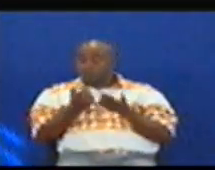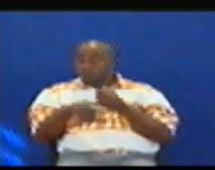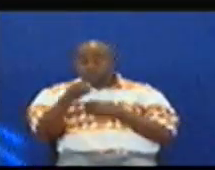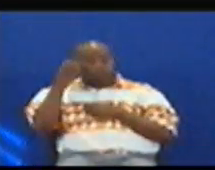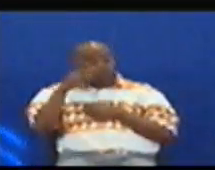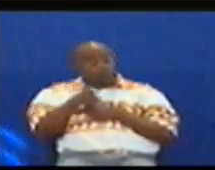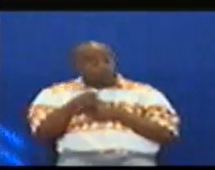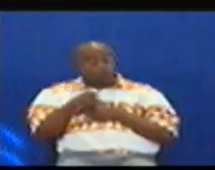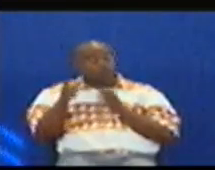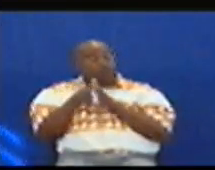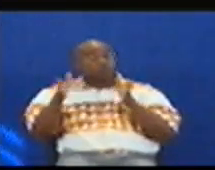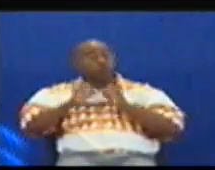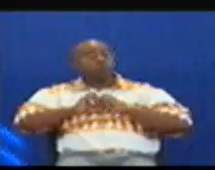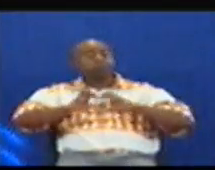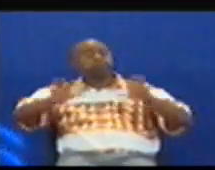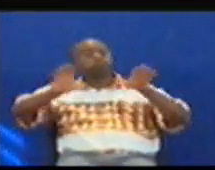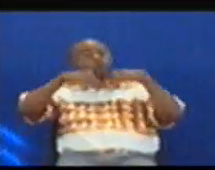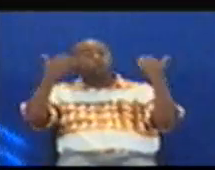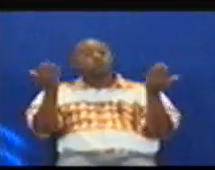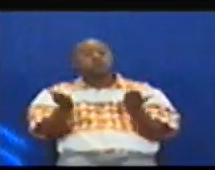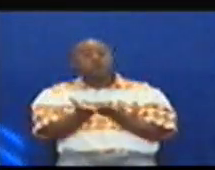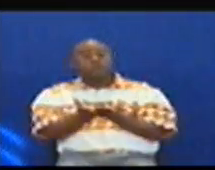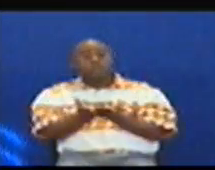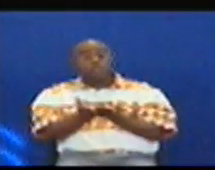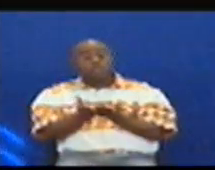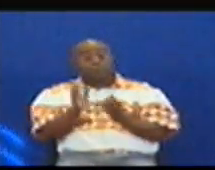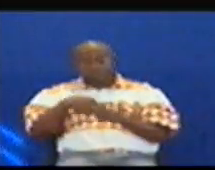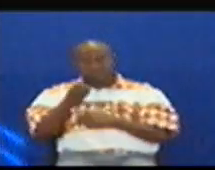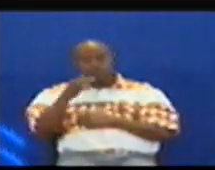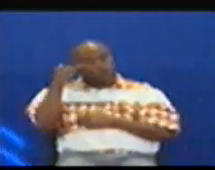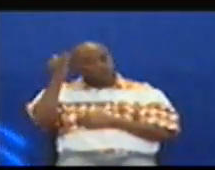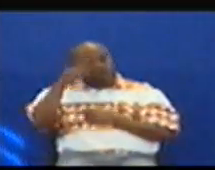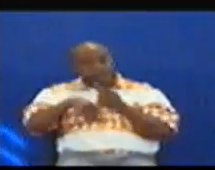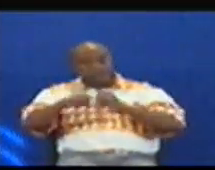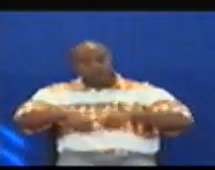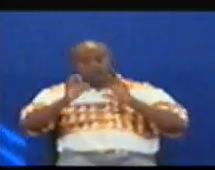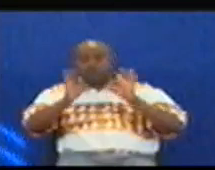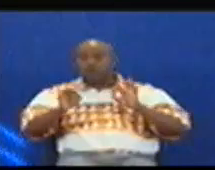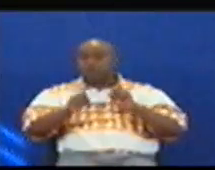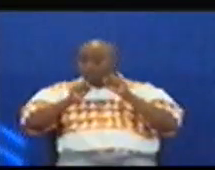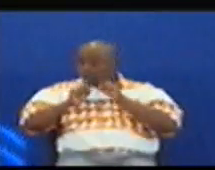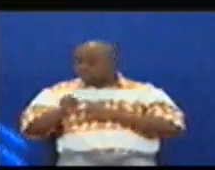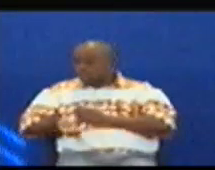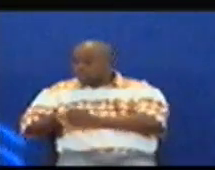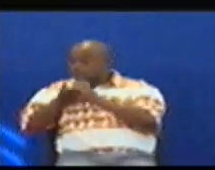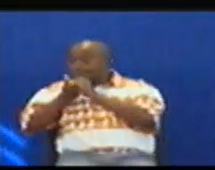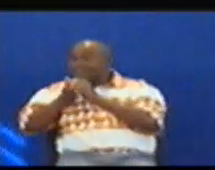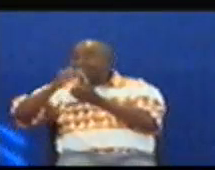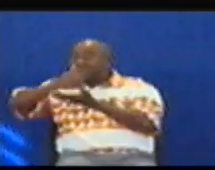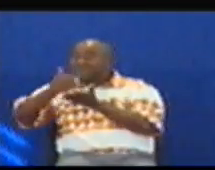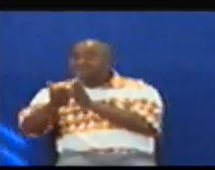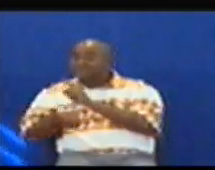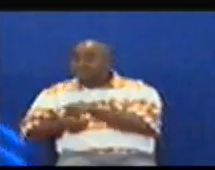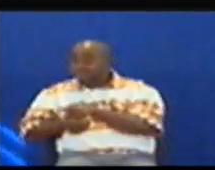dunia? Mheshimiwa Spika, ninatoa ushauri kama package ya good governance, tusaidie sekta ambazo zitakwenda kuwa hit na